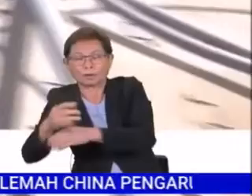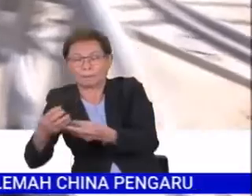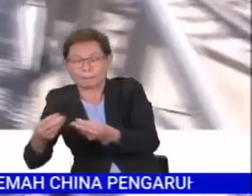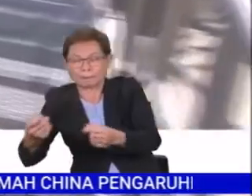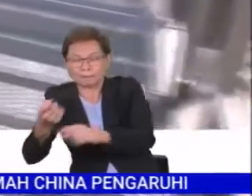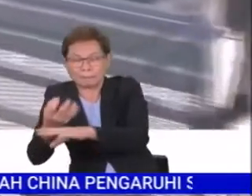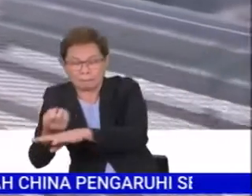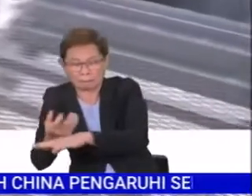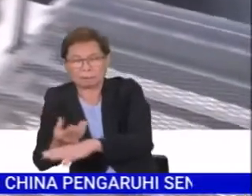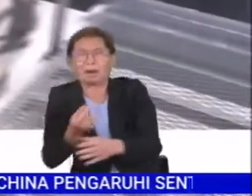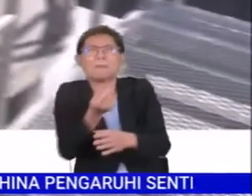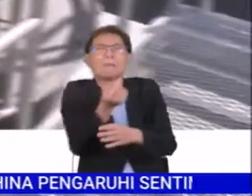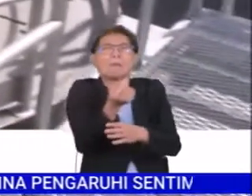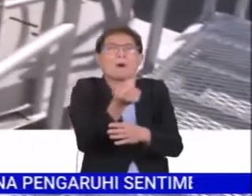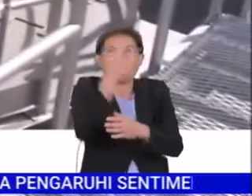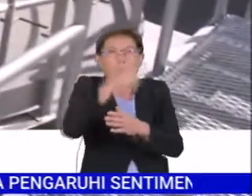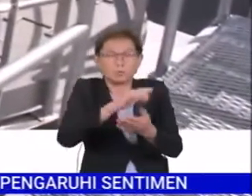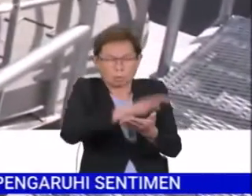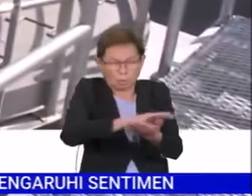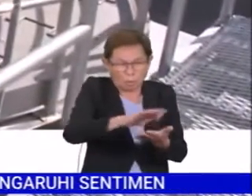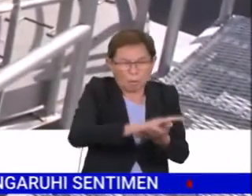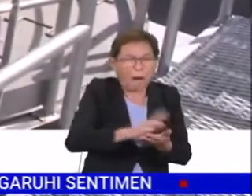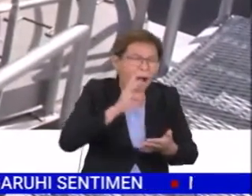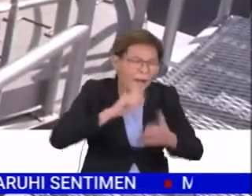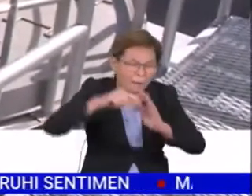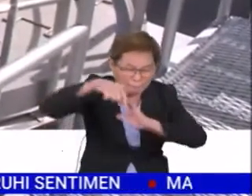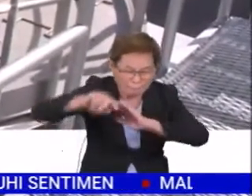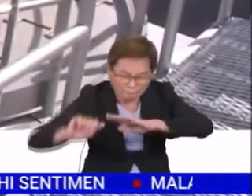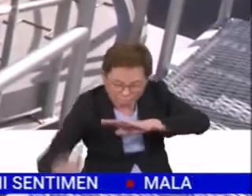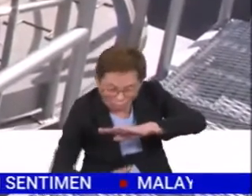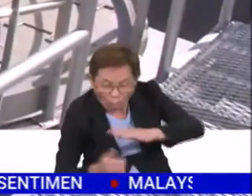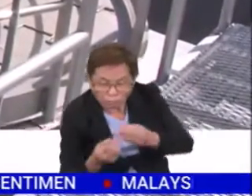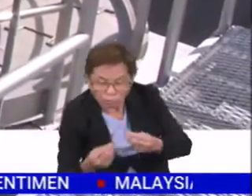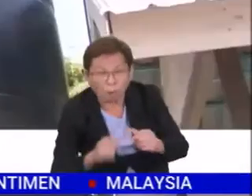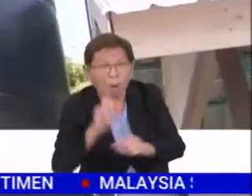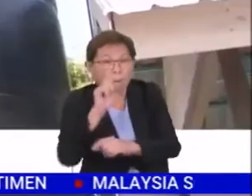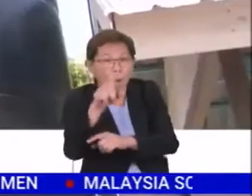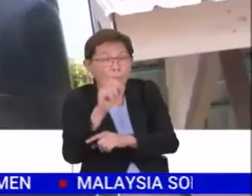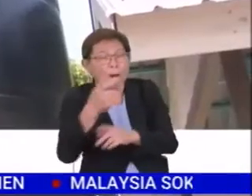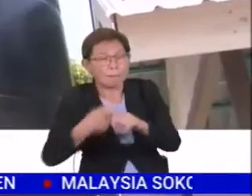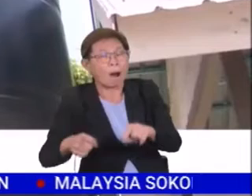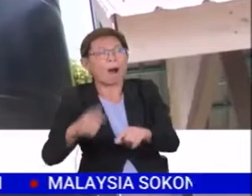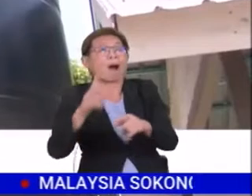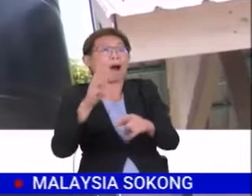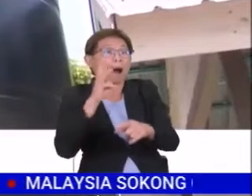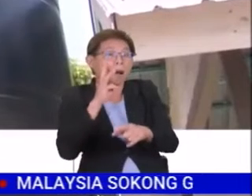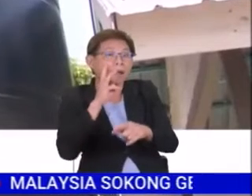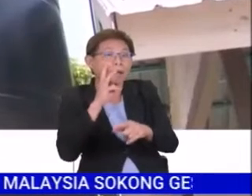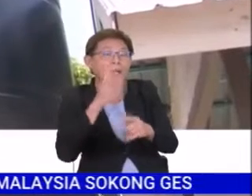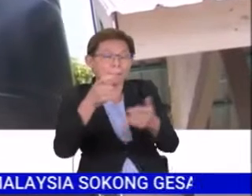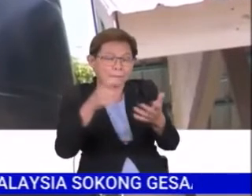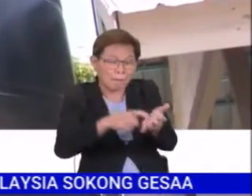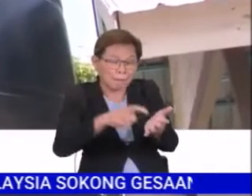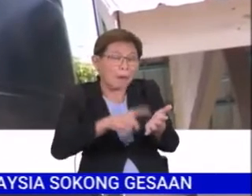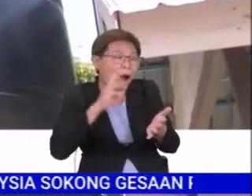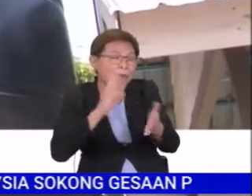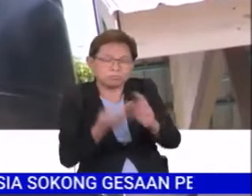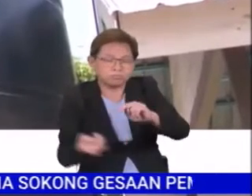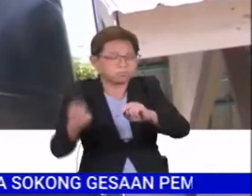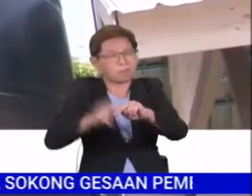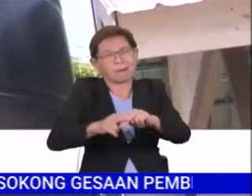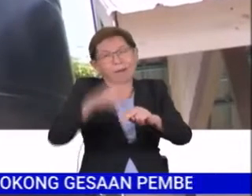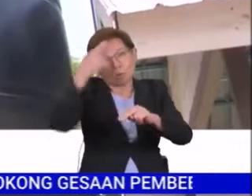Mouse meskipun kau sepagi merawat air bawah tanah adalah tinggi Dia berkata tarif air tidak akan dinaikkan pagi